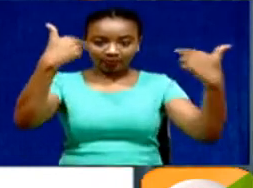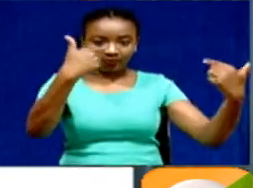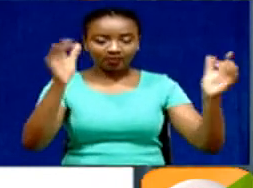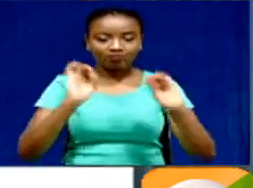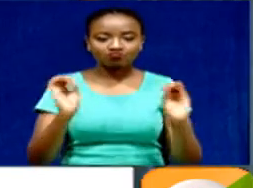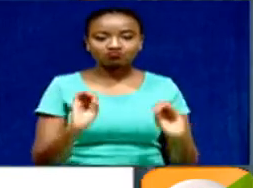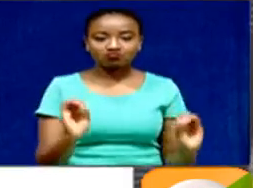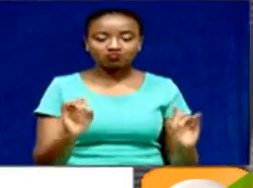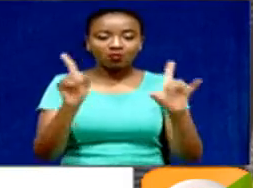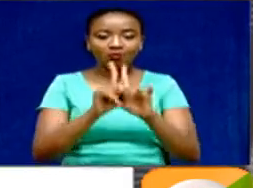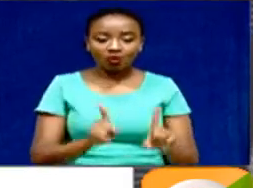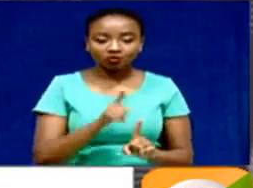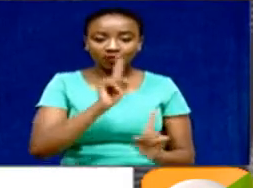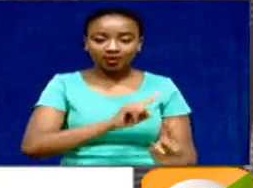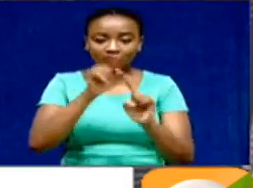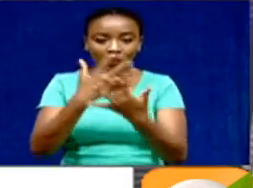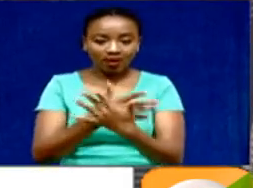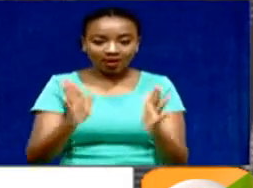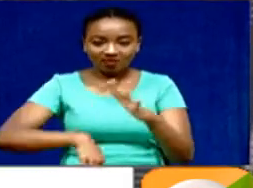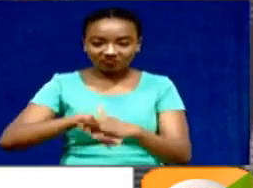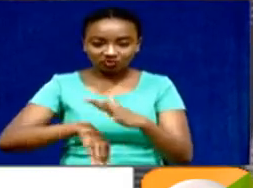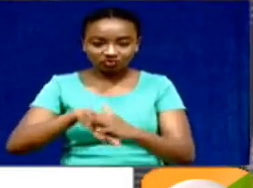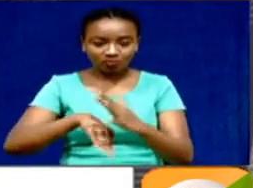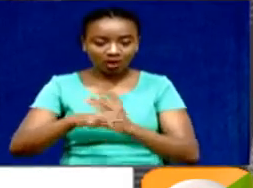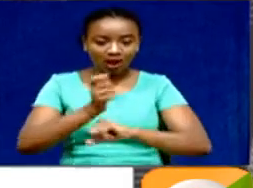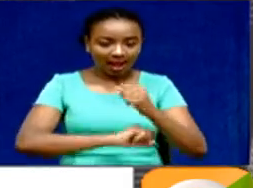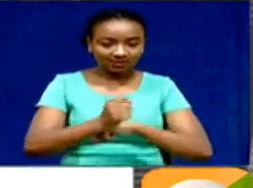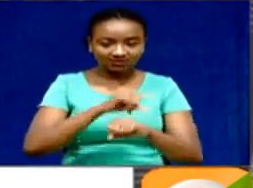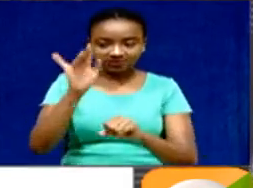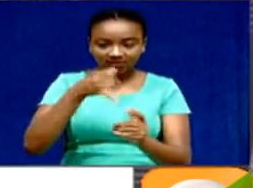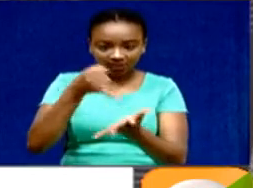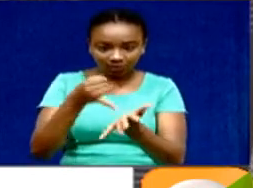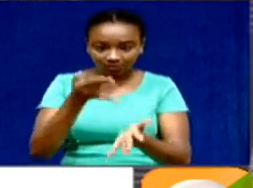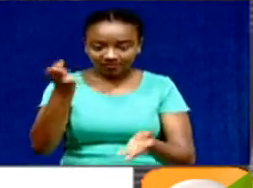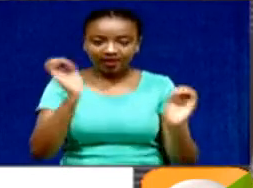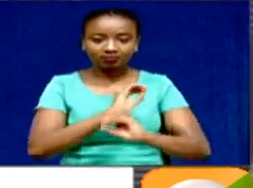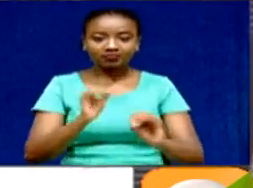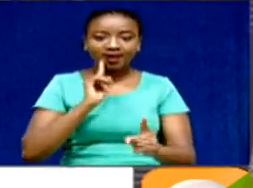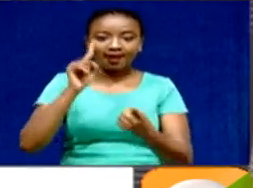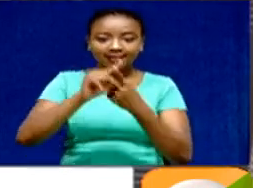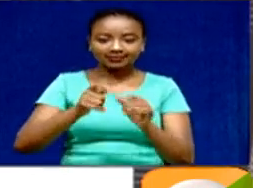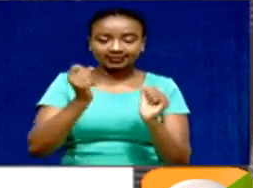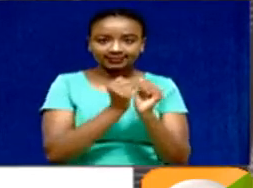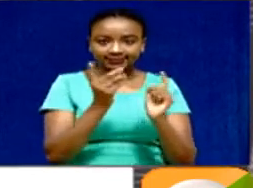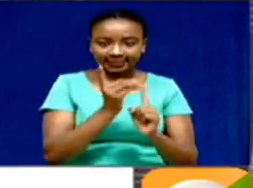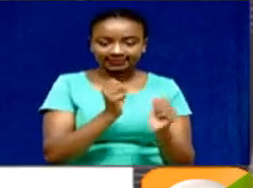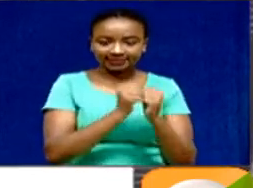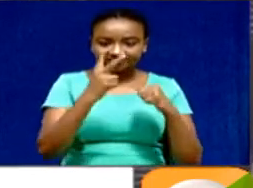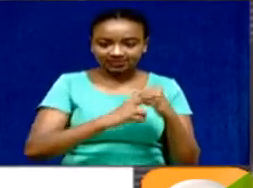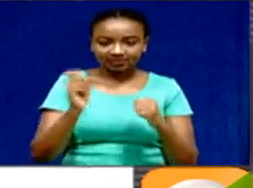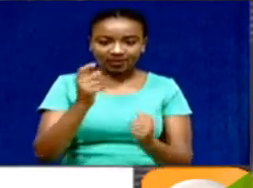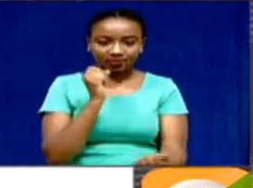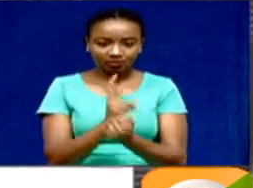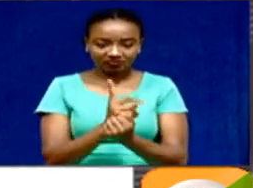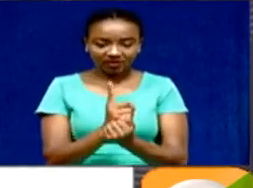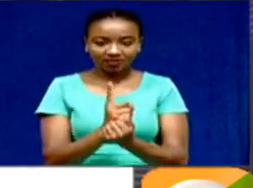Number four, not to attend any football-related activities until the ruling of 17th November